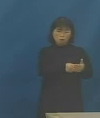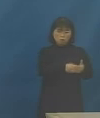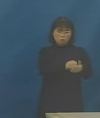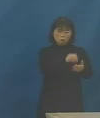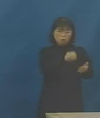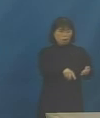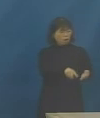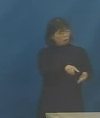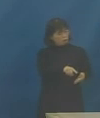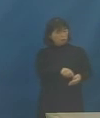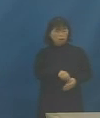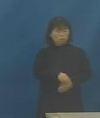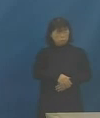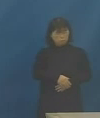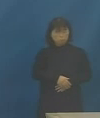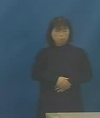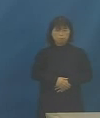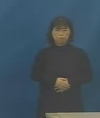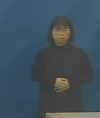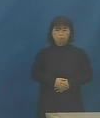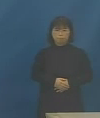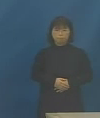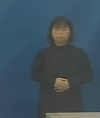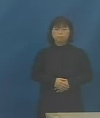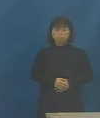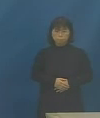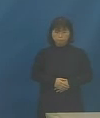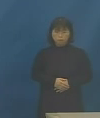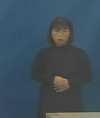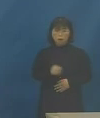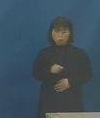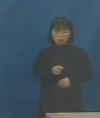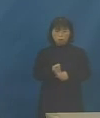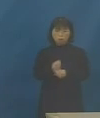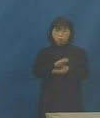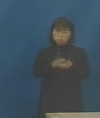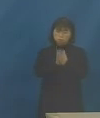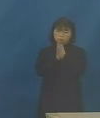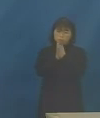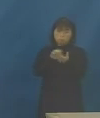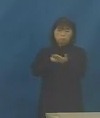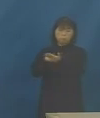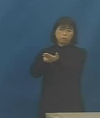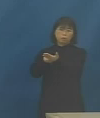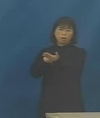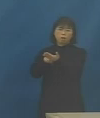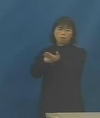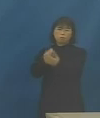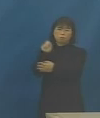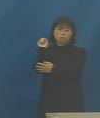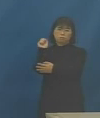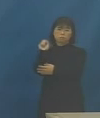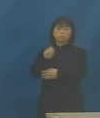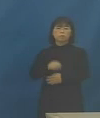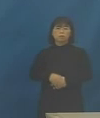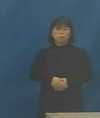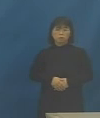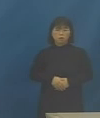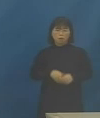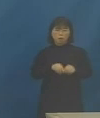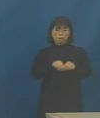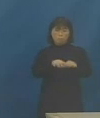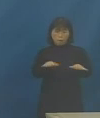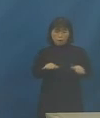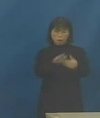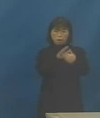正直愚策だと思いますでそれを直してくれということを申し上げて何とかなはなかったとそれでまん延防止と